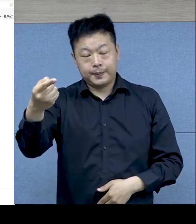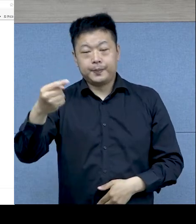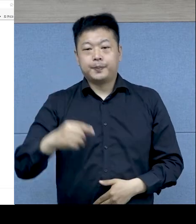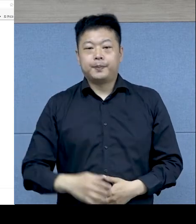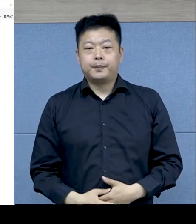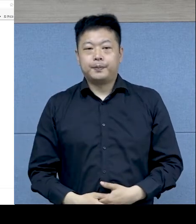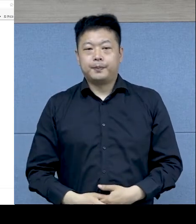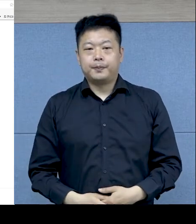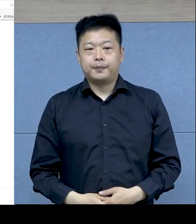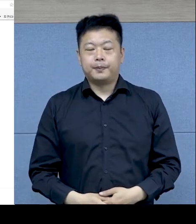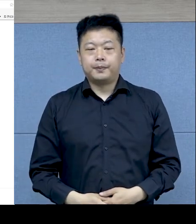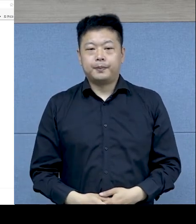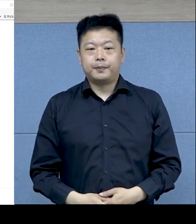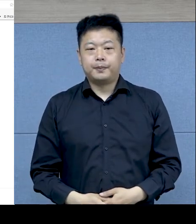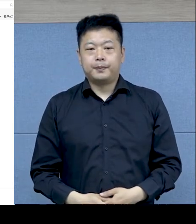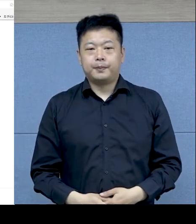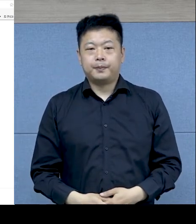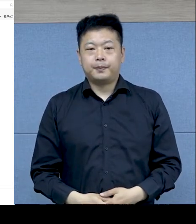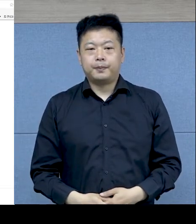기입하신 다음에